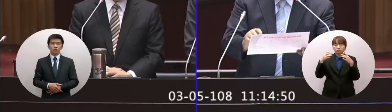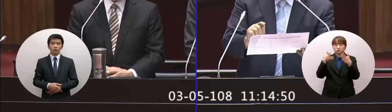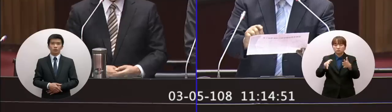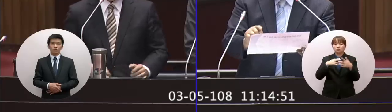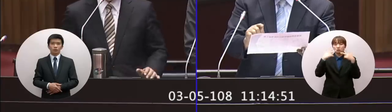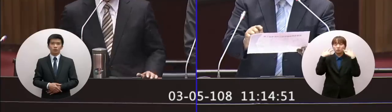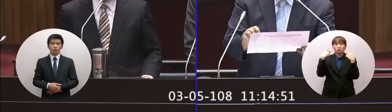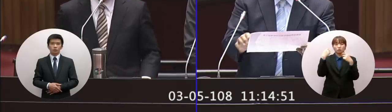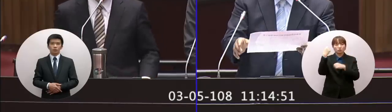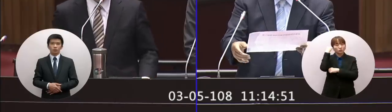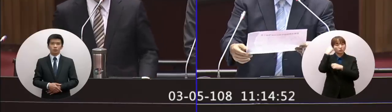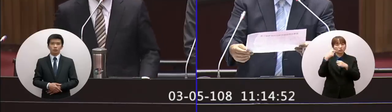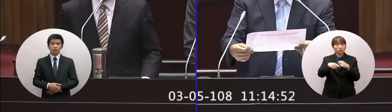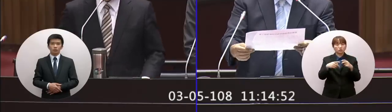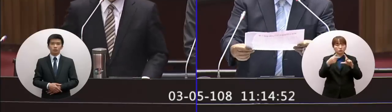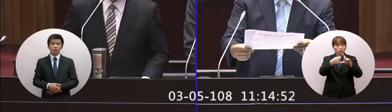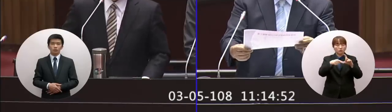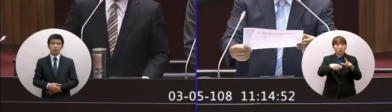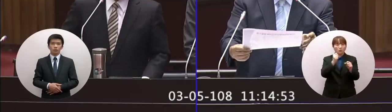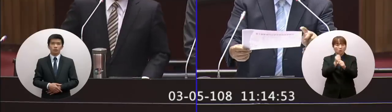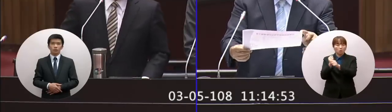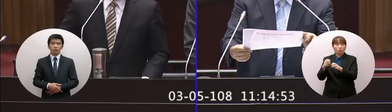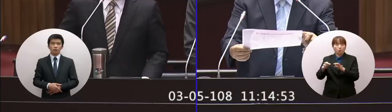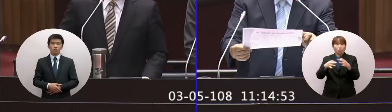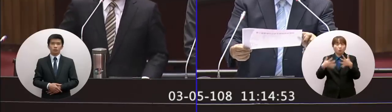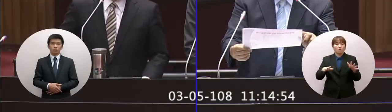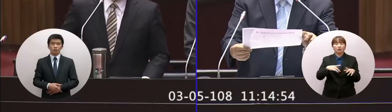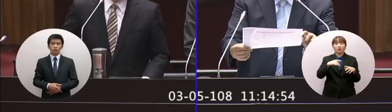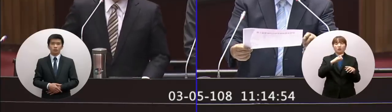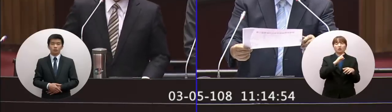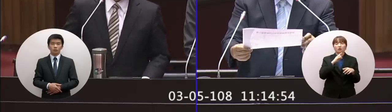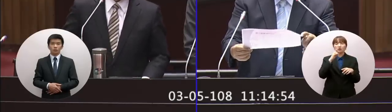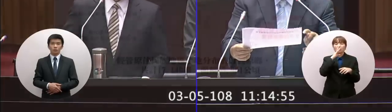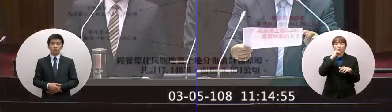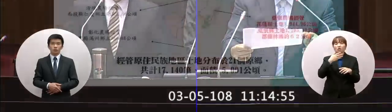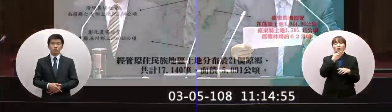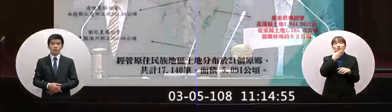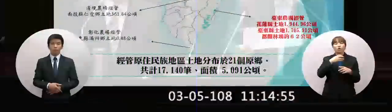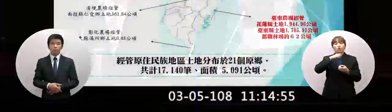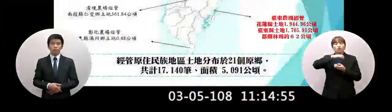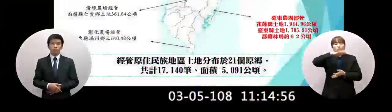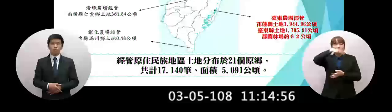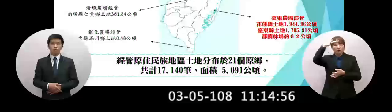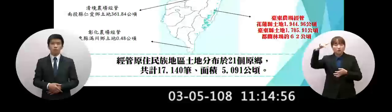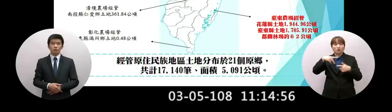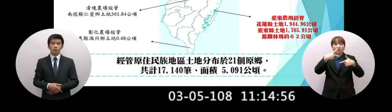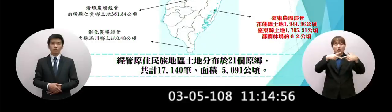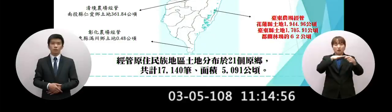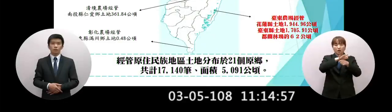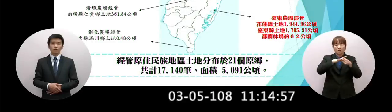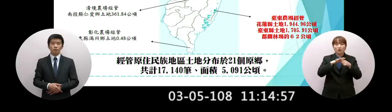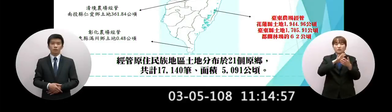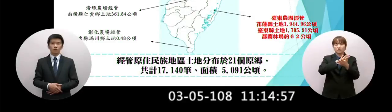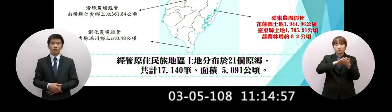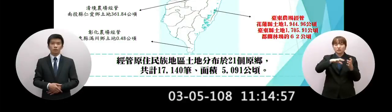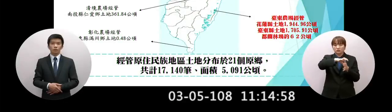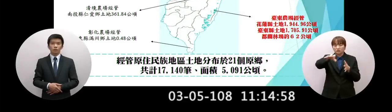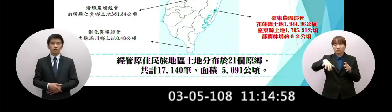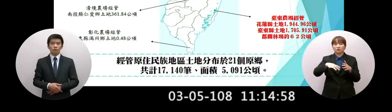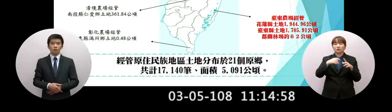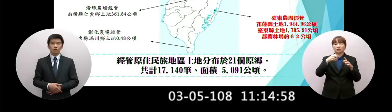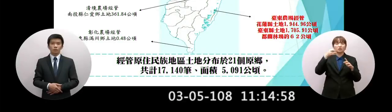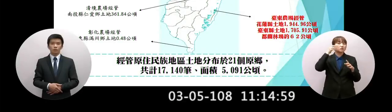啊，非常的多。从台中的这个福寿山农场、仁爱乡的这个亲近农场、彰化